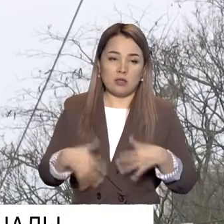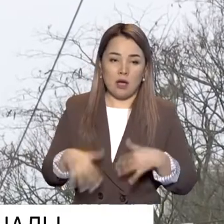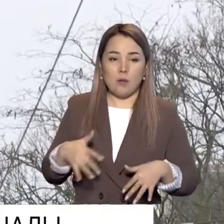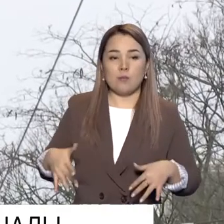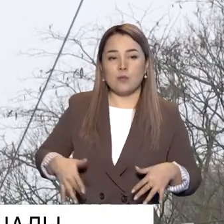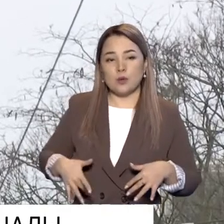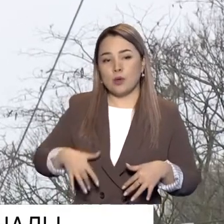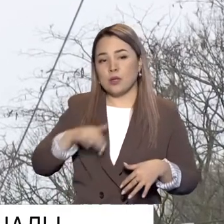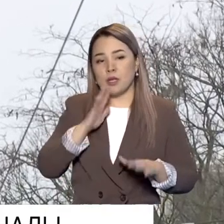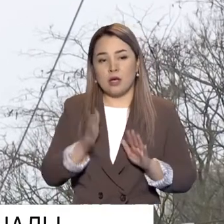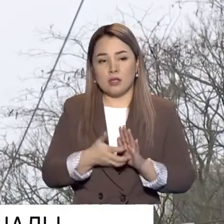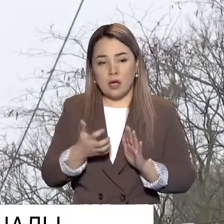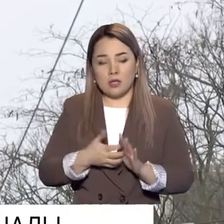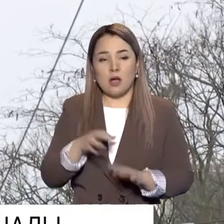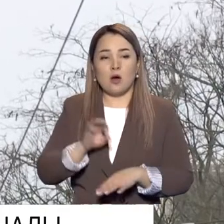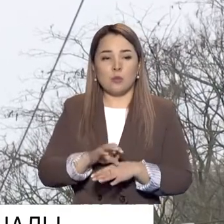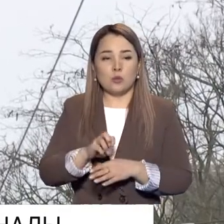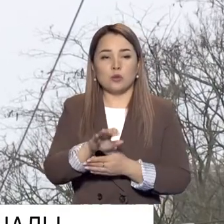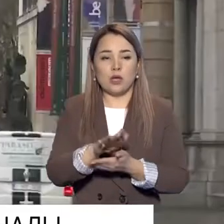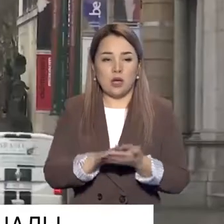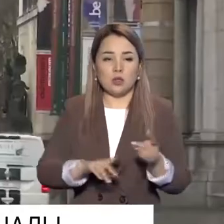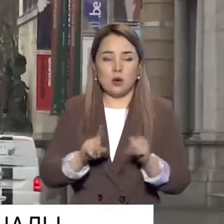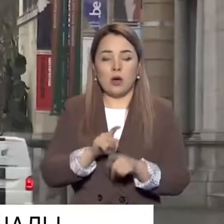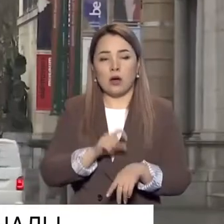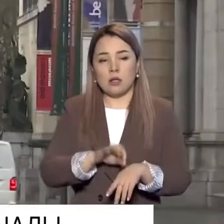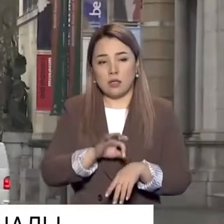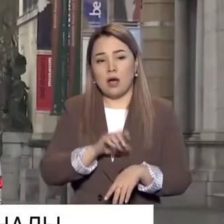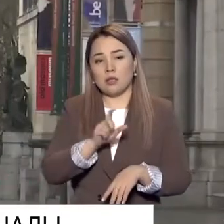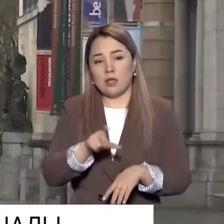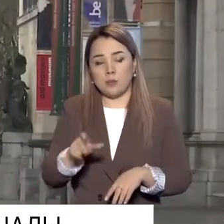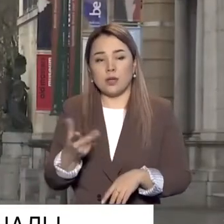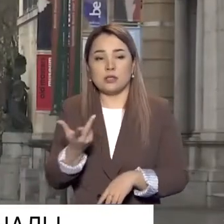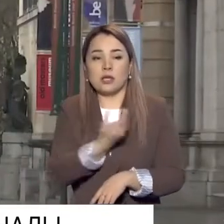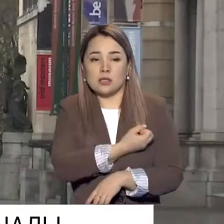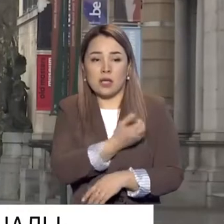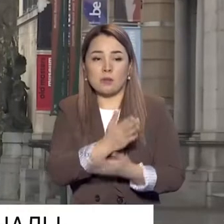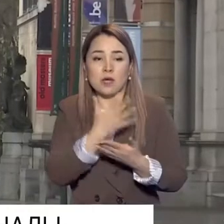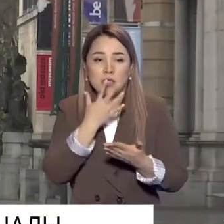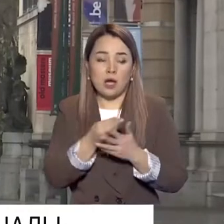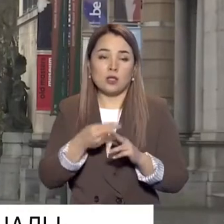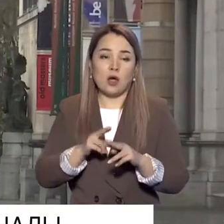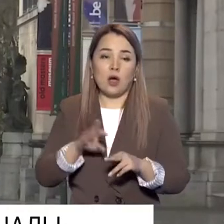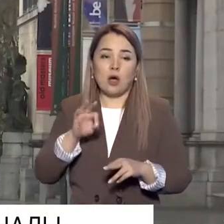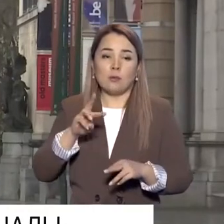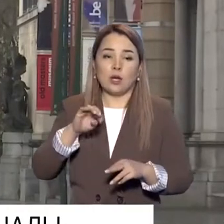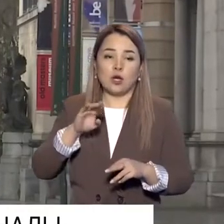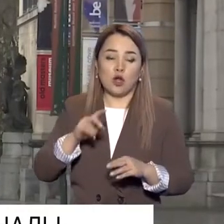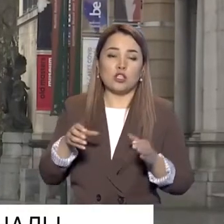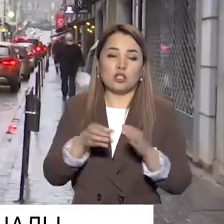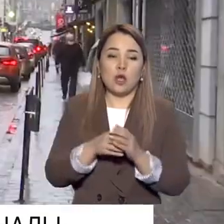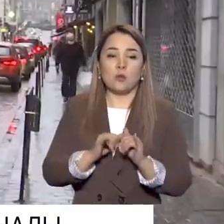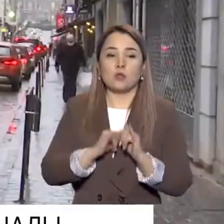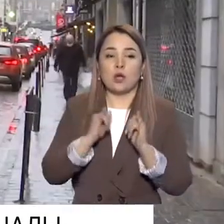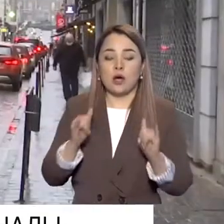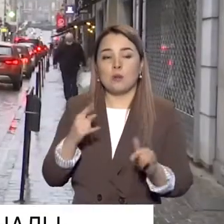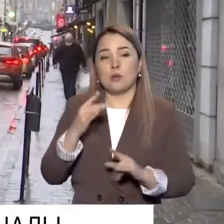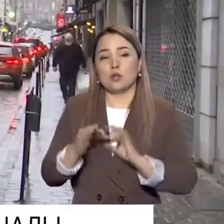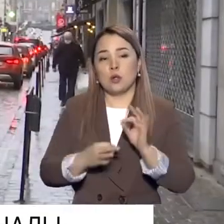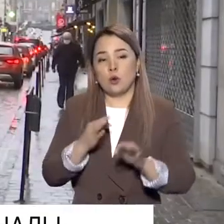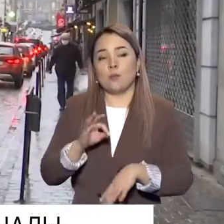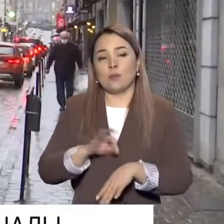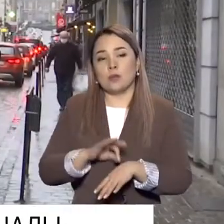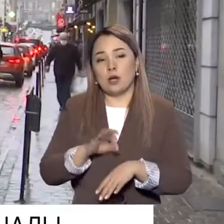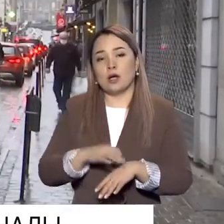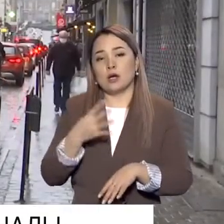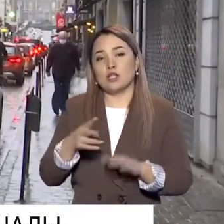бүйрек жеткіліксіздігі сынды созылмалы аурулармен ауратындарға егіледі. Корольдікте қазір омикрон штамы өршіп тұр. Бір тәулікте індет